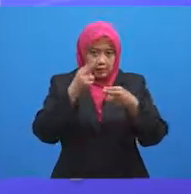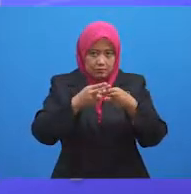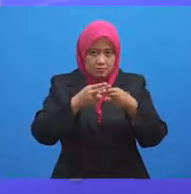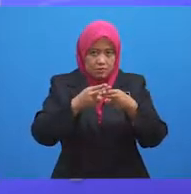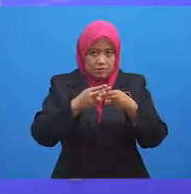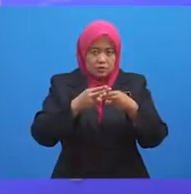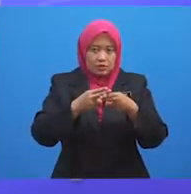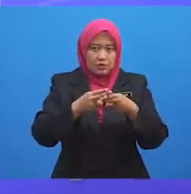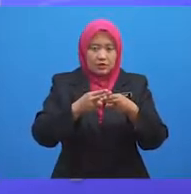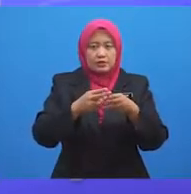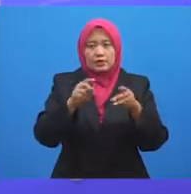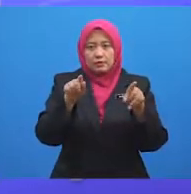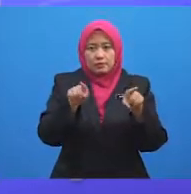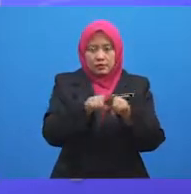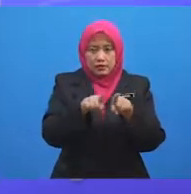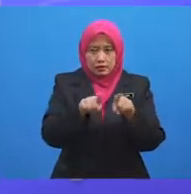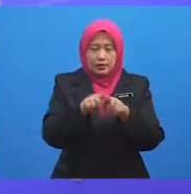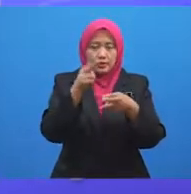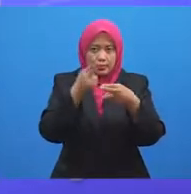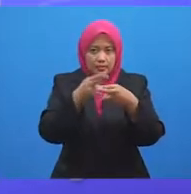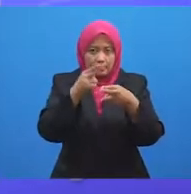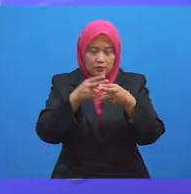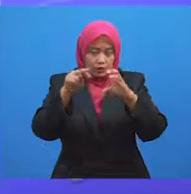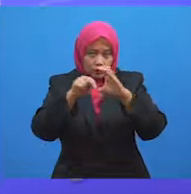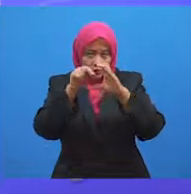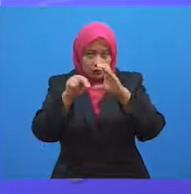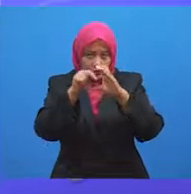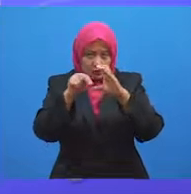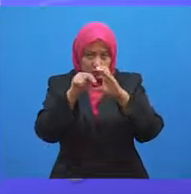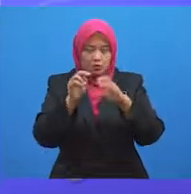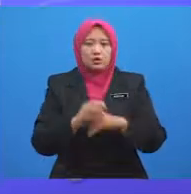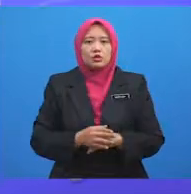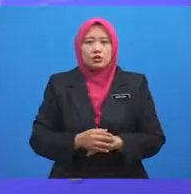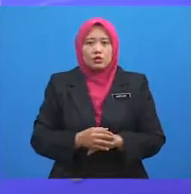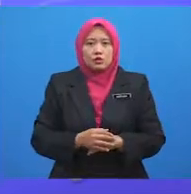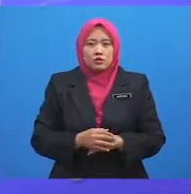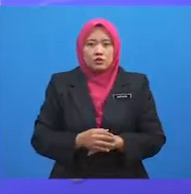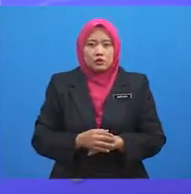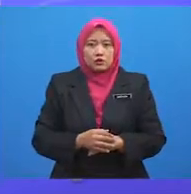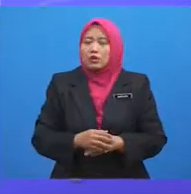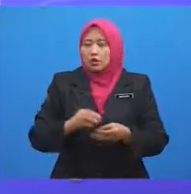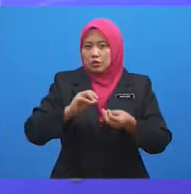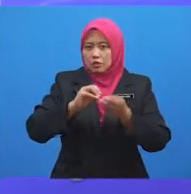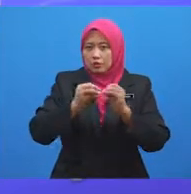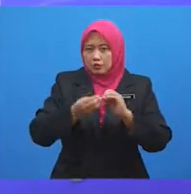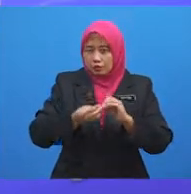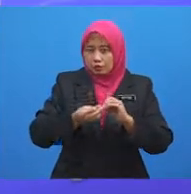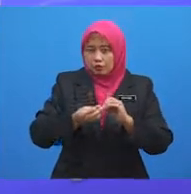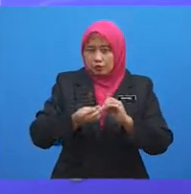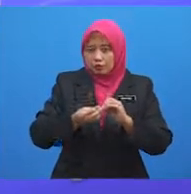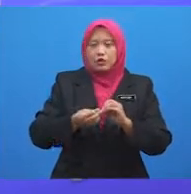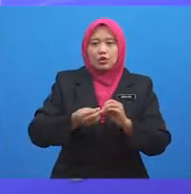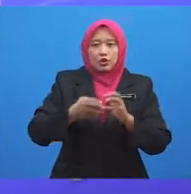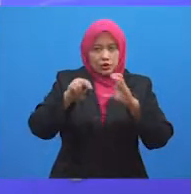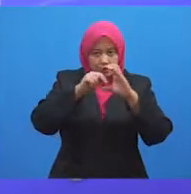nombor nukleon atom tersebut. Maka nombor nukleon bagi